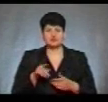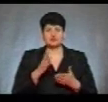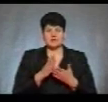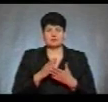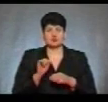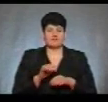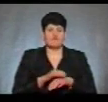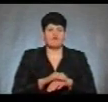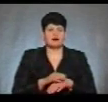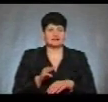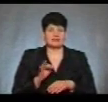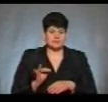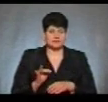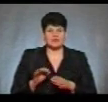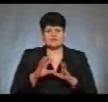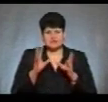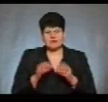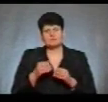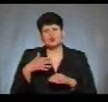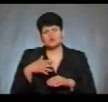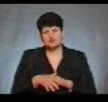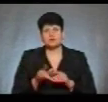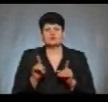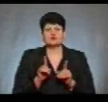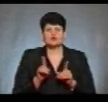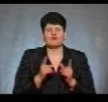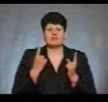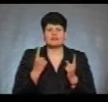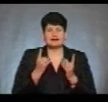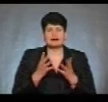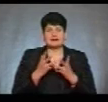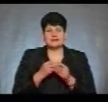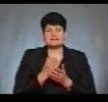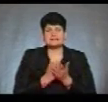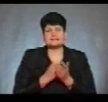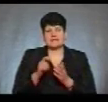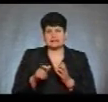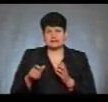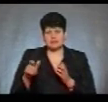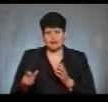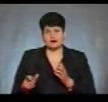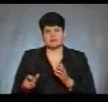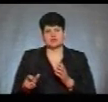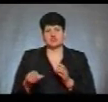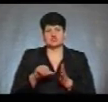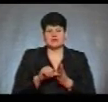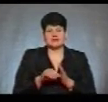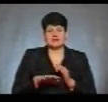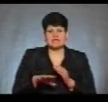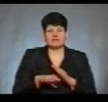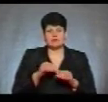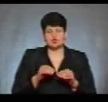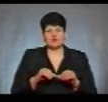якісь факти. Ну і взагалі ми розуміємо, що дуже велика кількість кандидатів, тобто буде велика кількість і членів дільничної виборчої комісії, хоча